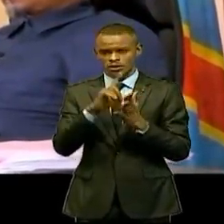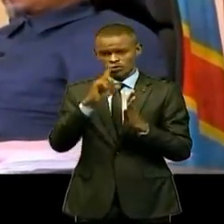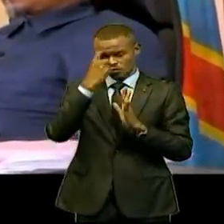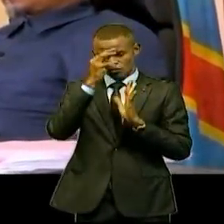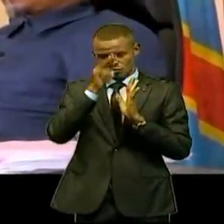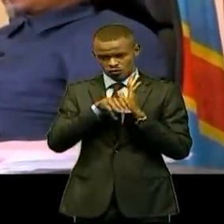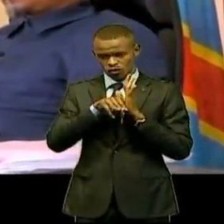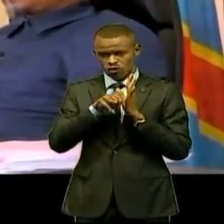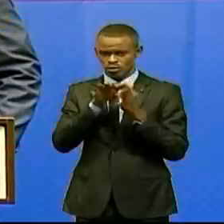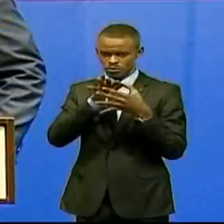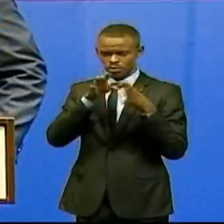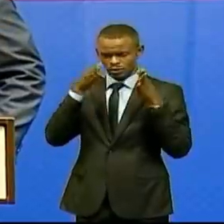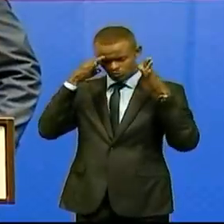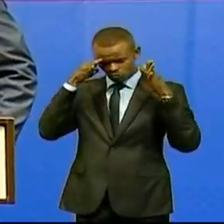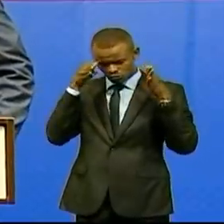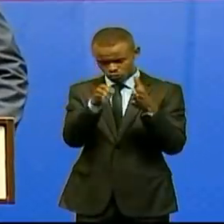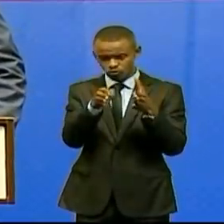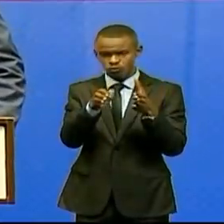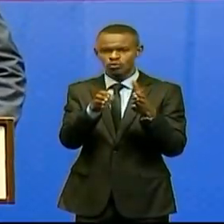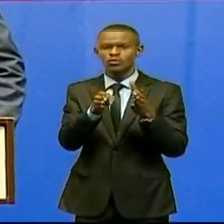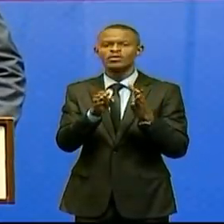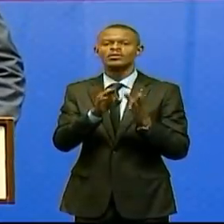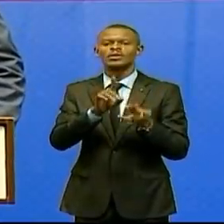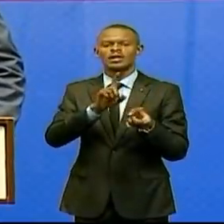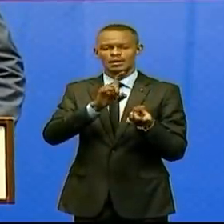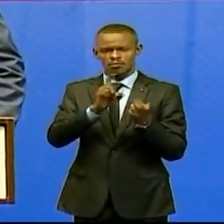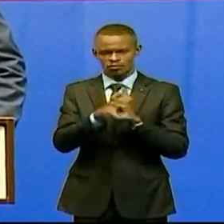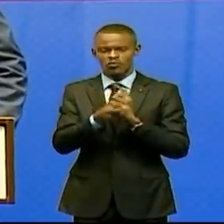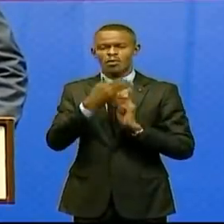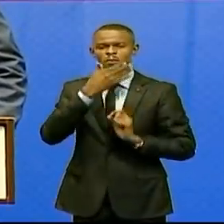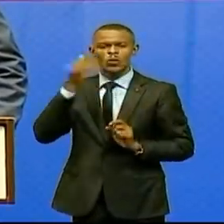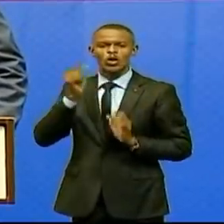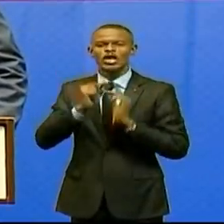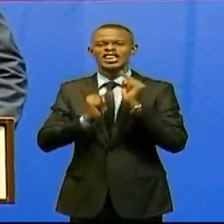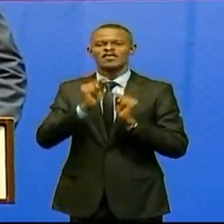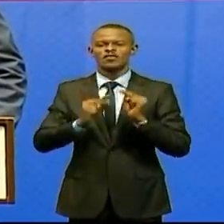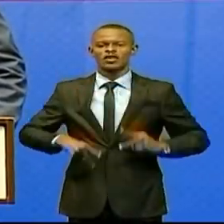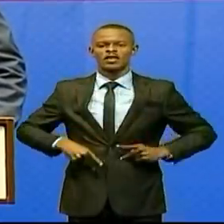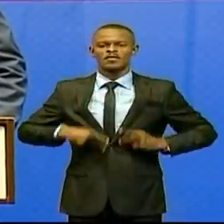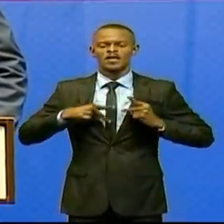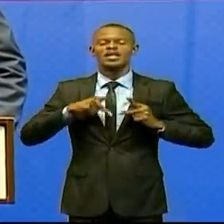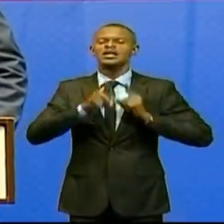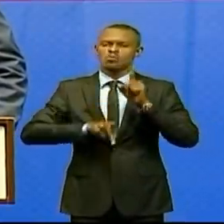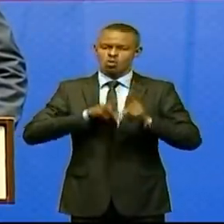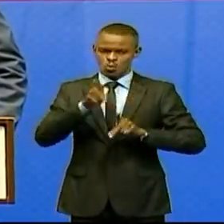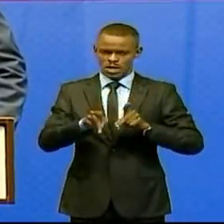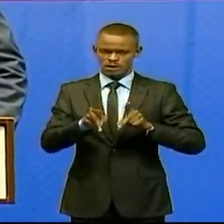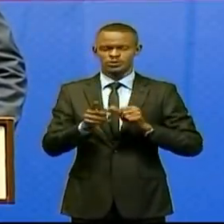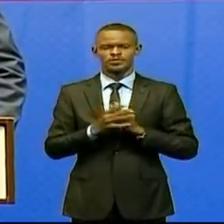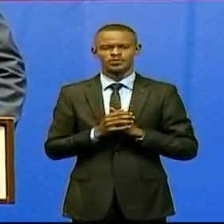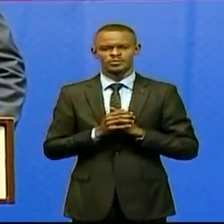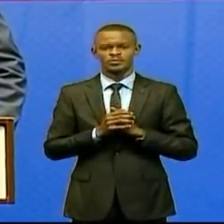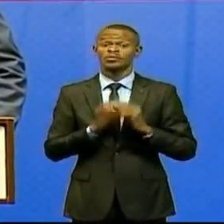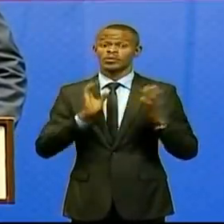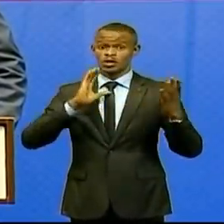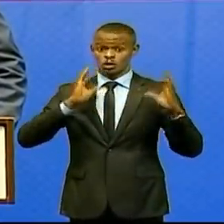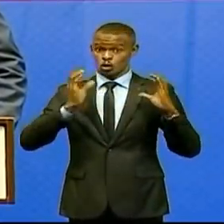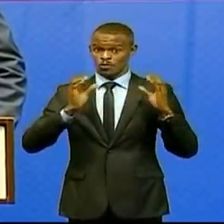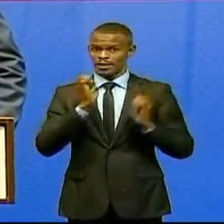de l'amélioration du niveau de vie de la population. À titre d'exemple, le président de la République a